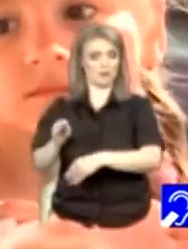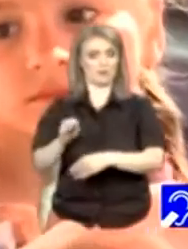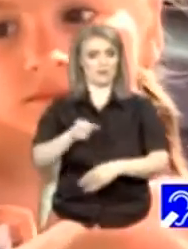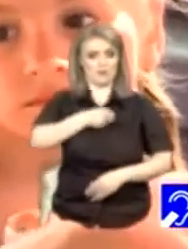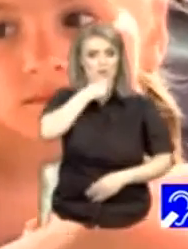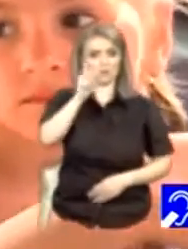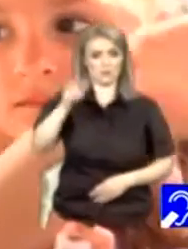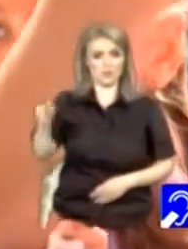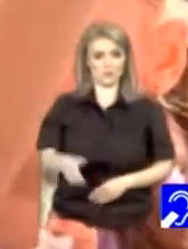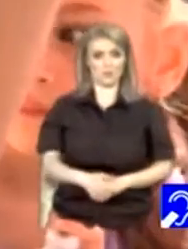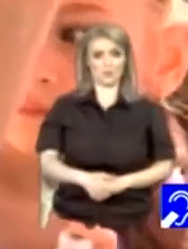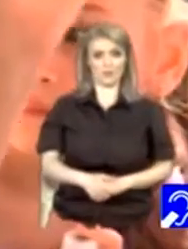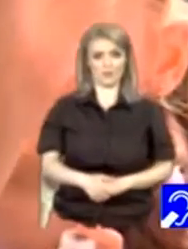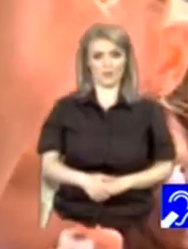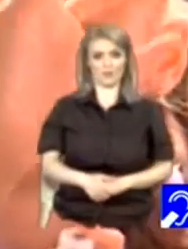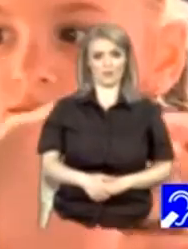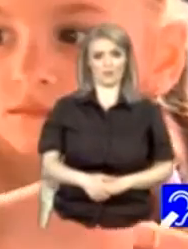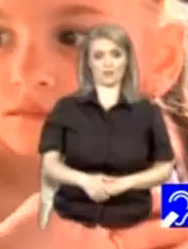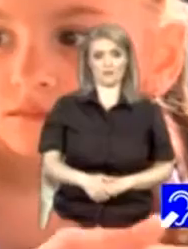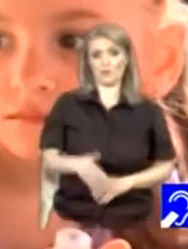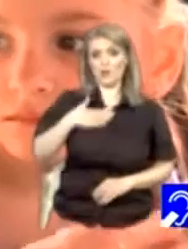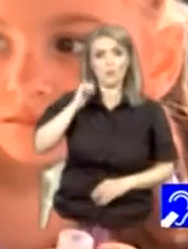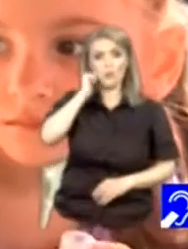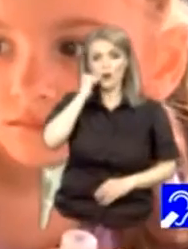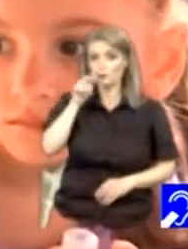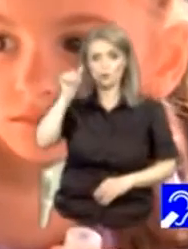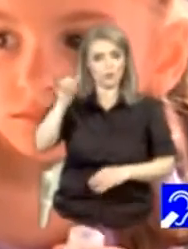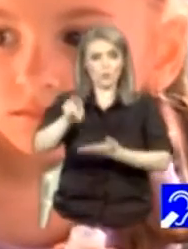că dacă nu suntem noi, la mine bune ca mari, dacă nu suntem noi, adică